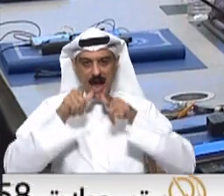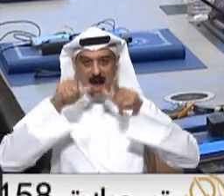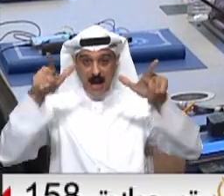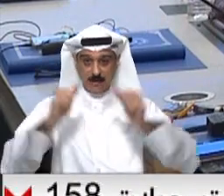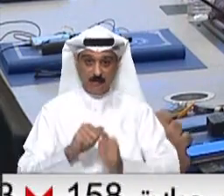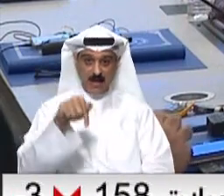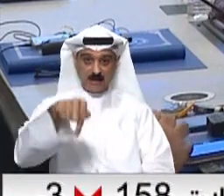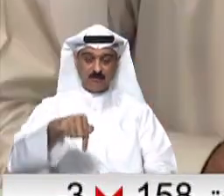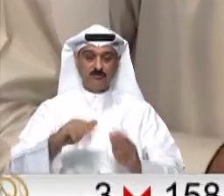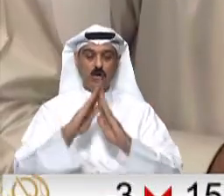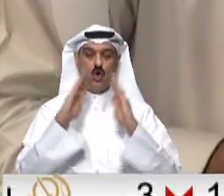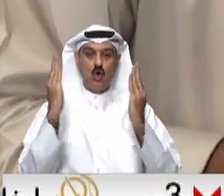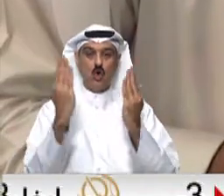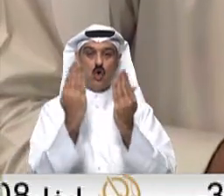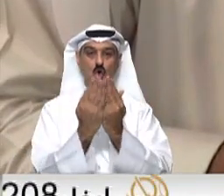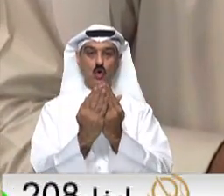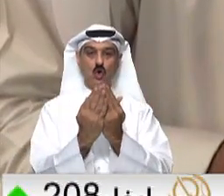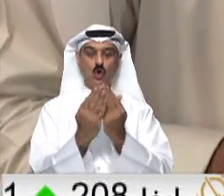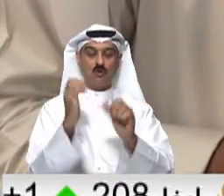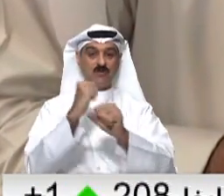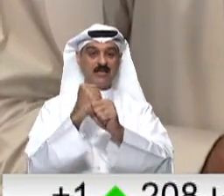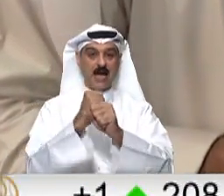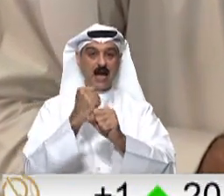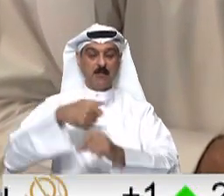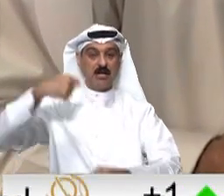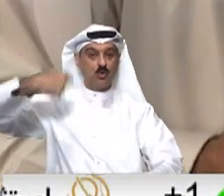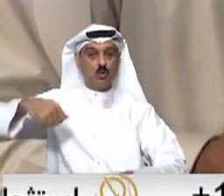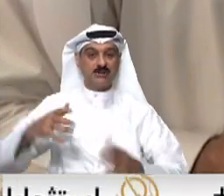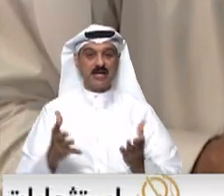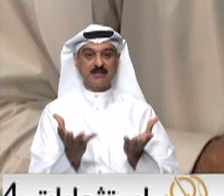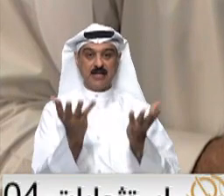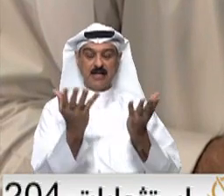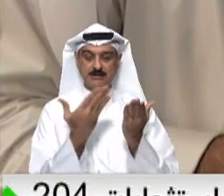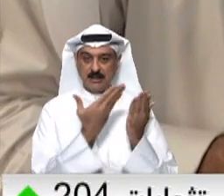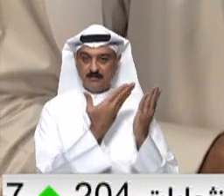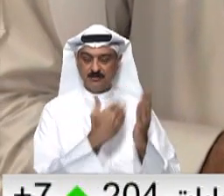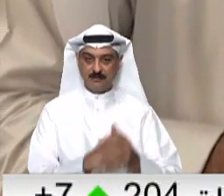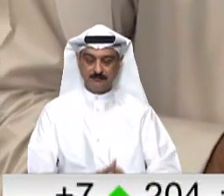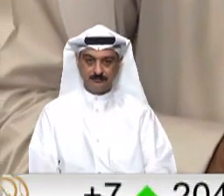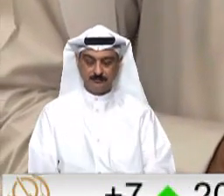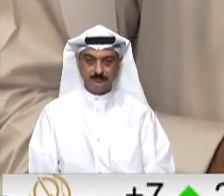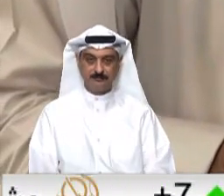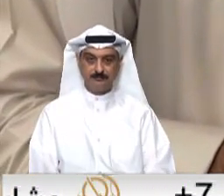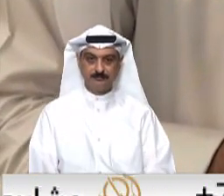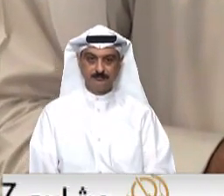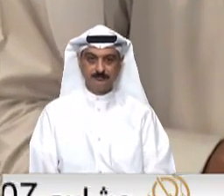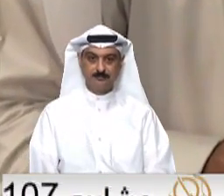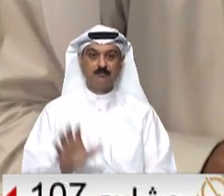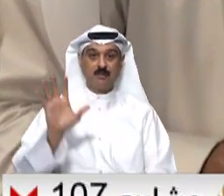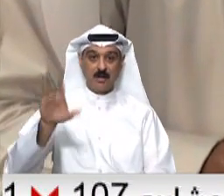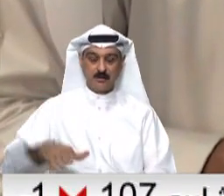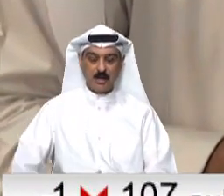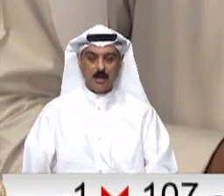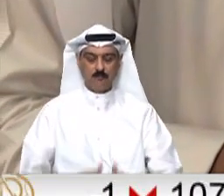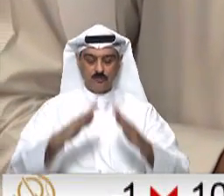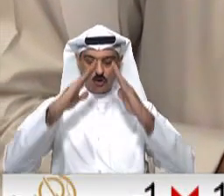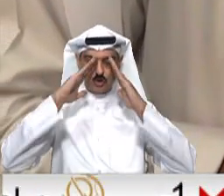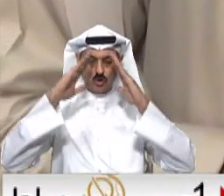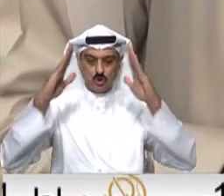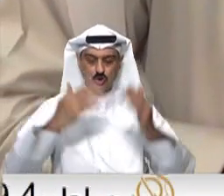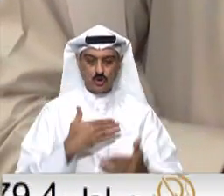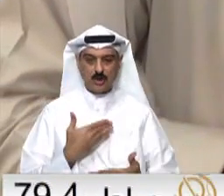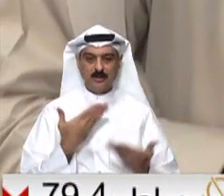الاجتماع المفتوح في غرفة العمليات في وزارة الأشغال العامة. نعم فهد، إذن نتمنى من